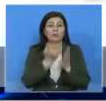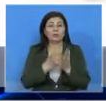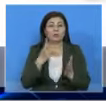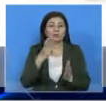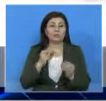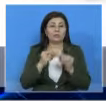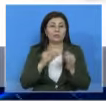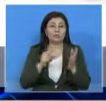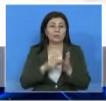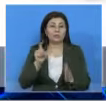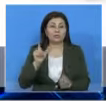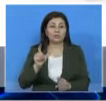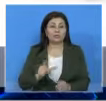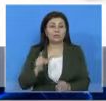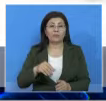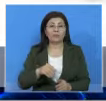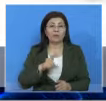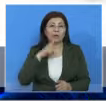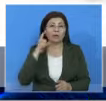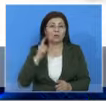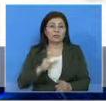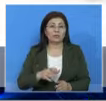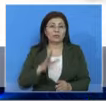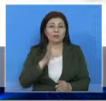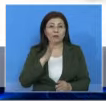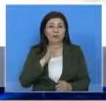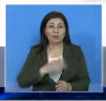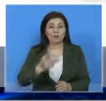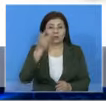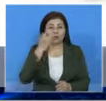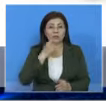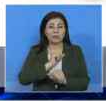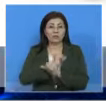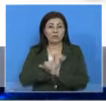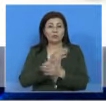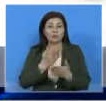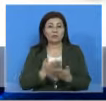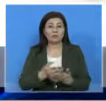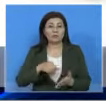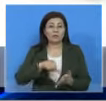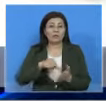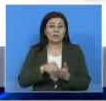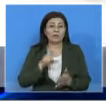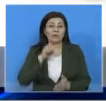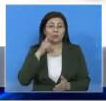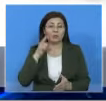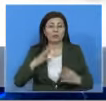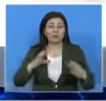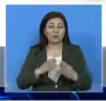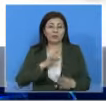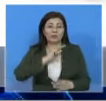317 человек из числа молодежи в период летних каникул. В рамках проекта привлечения молодежи к общественным